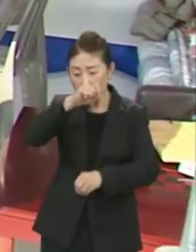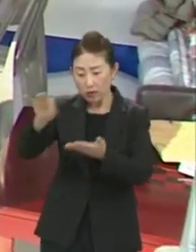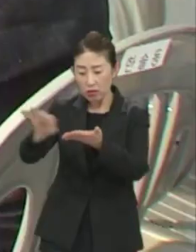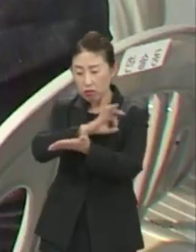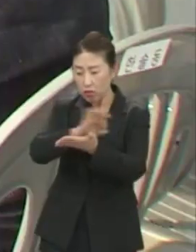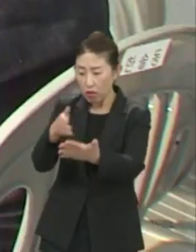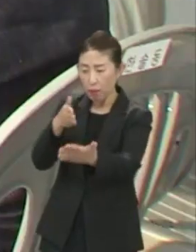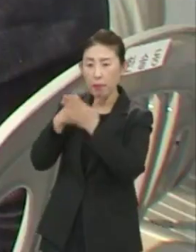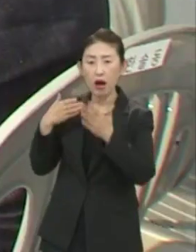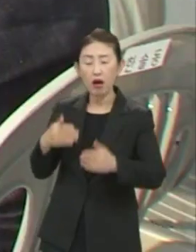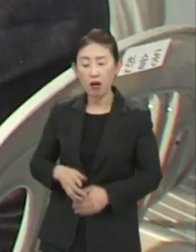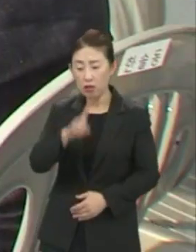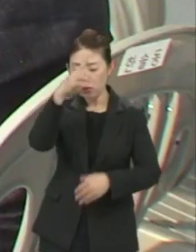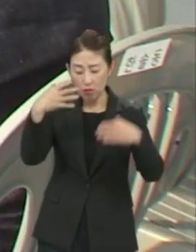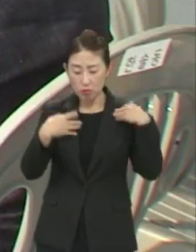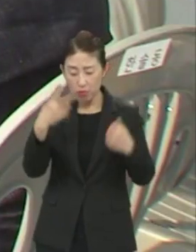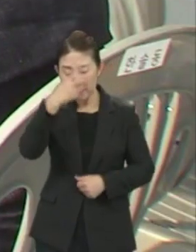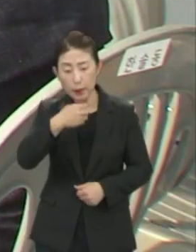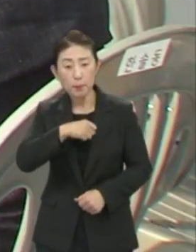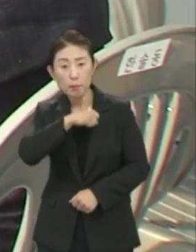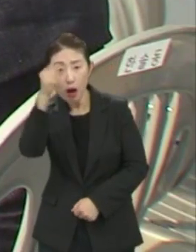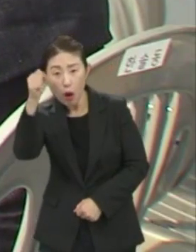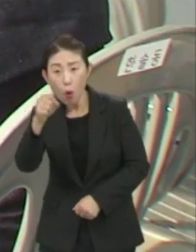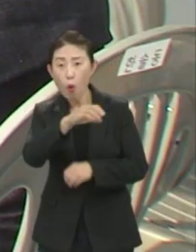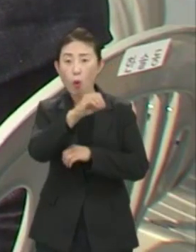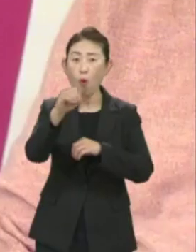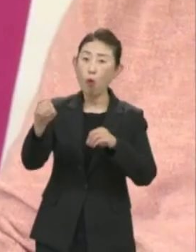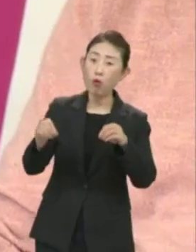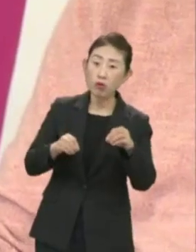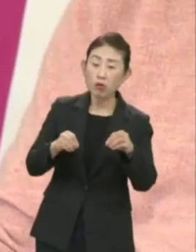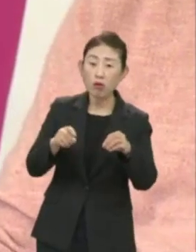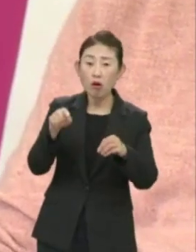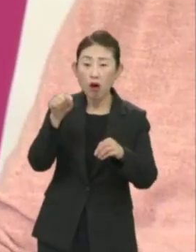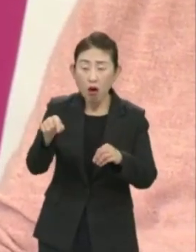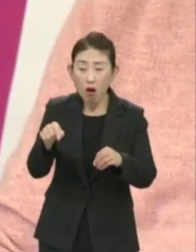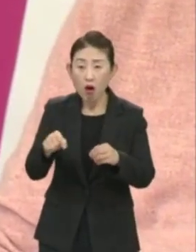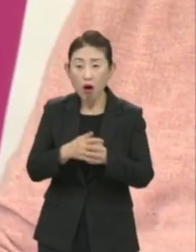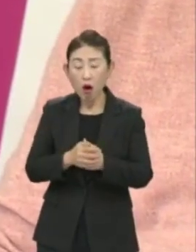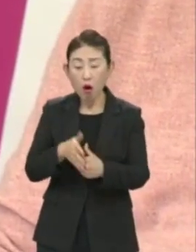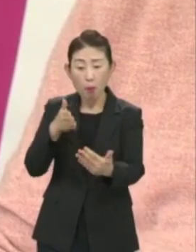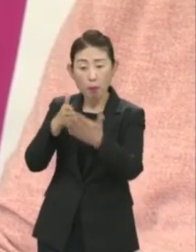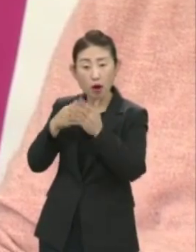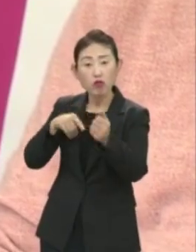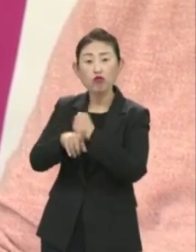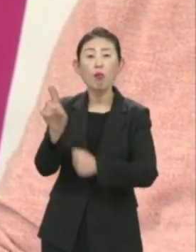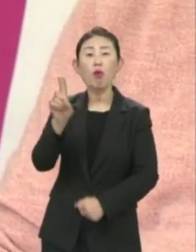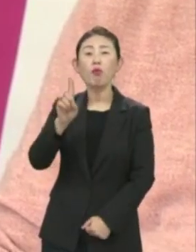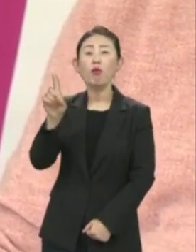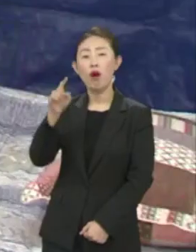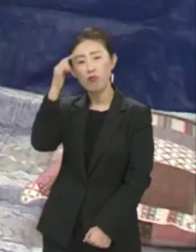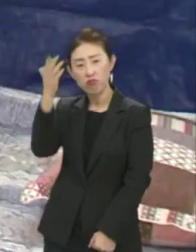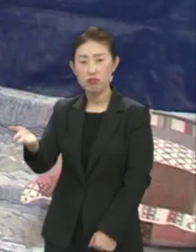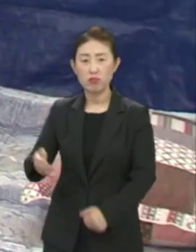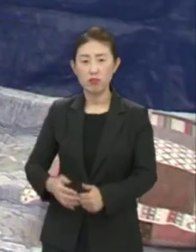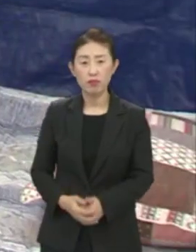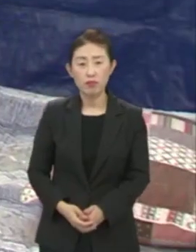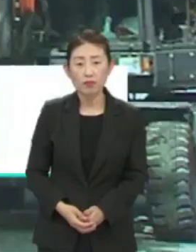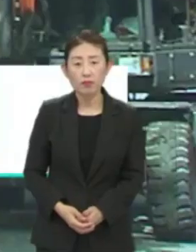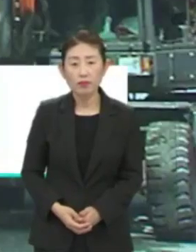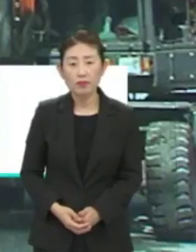삭감됐고 중앙정부의 심사를 통과한 행사를 뒤집을 만한 합당한 근거가 무엇이냐며 반박했습니다.